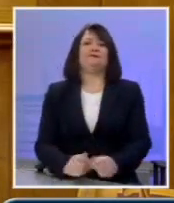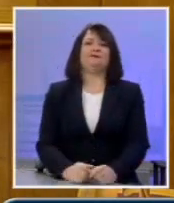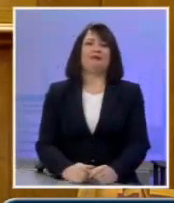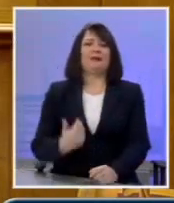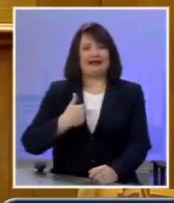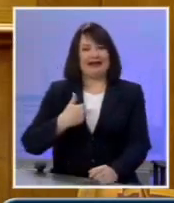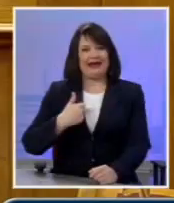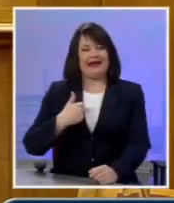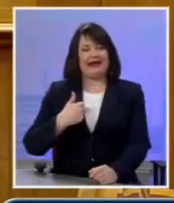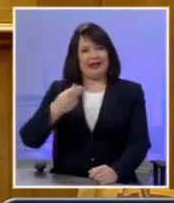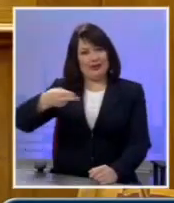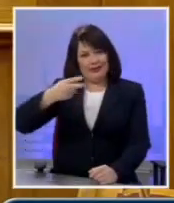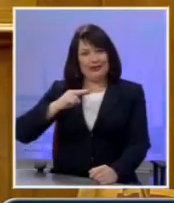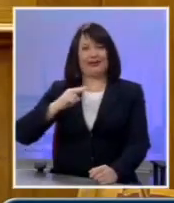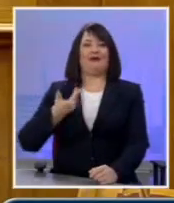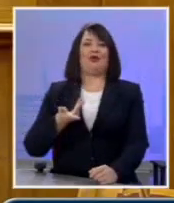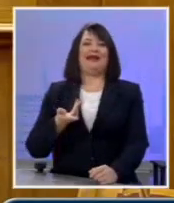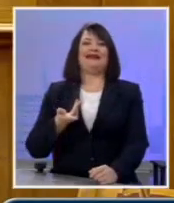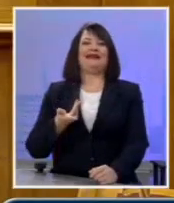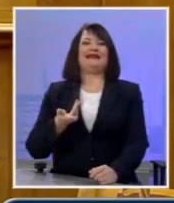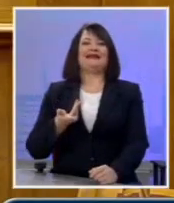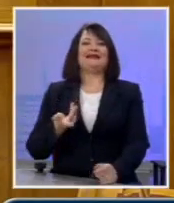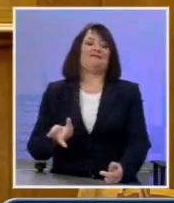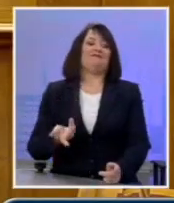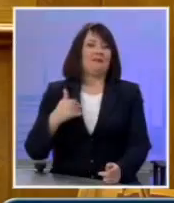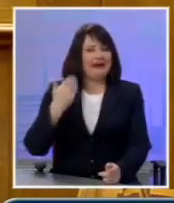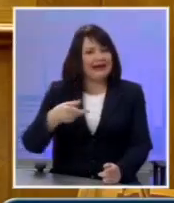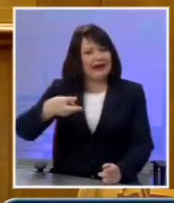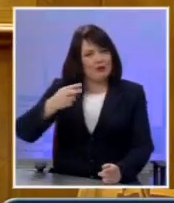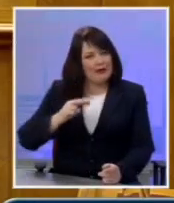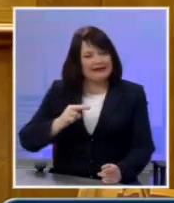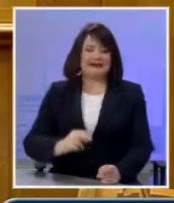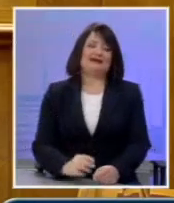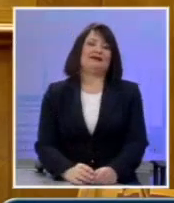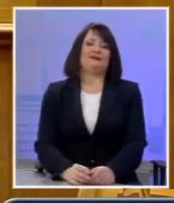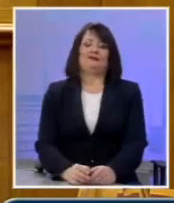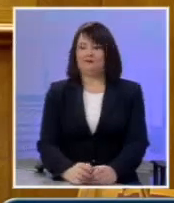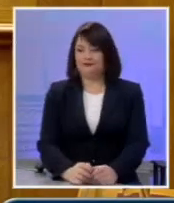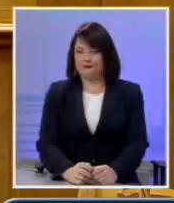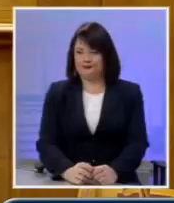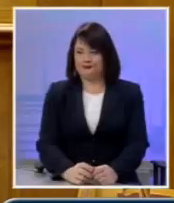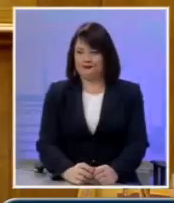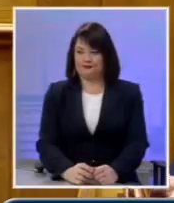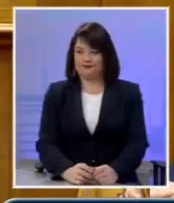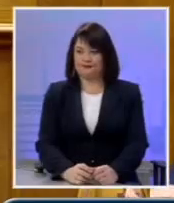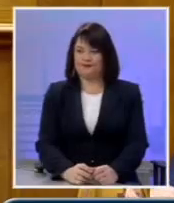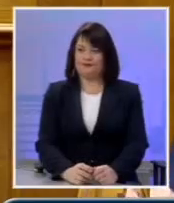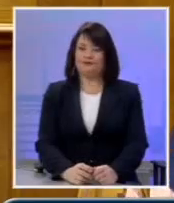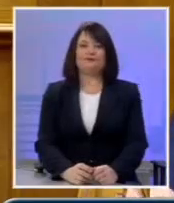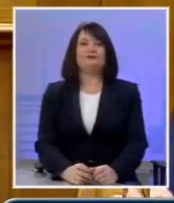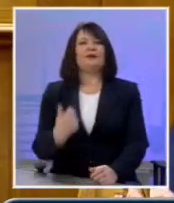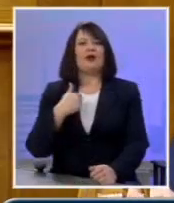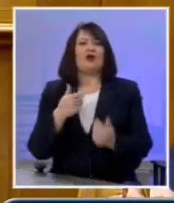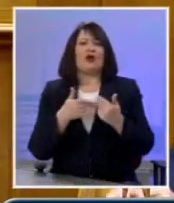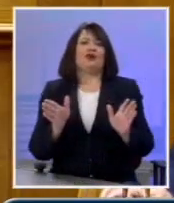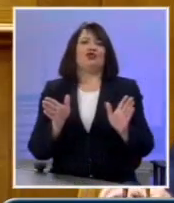δίνεται δεύτερη φορά ο λόγος, όχι για την ανάπτυξη της ερώτησης, αλλά για την ουσιαστική παρέμβαση, όπου βεβαίως εγώ είμαι ανοιχτός